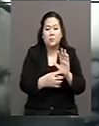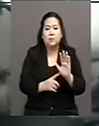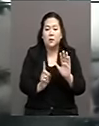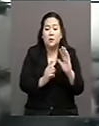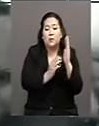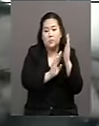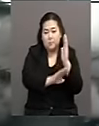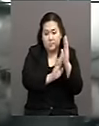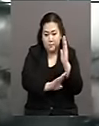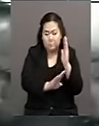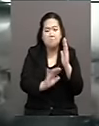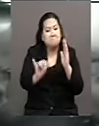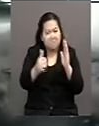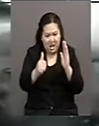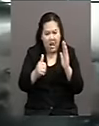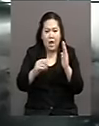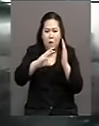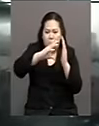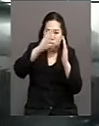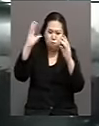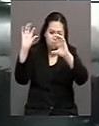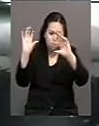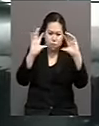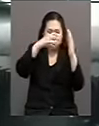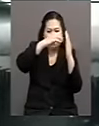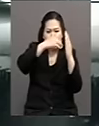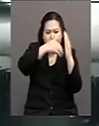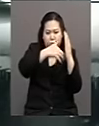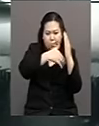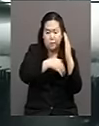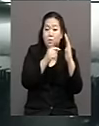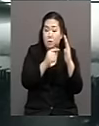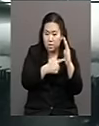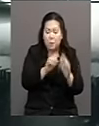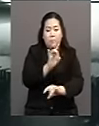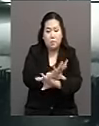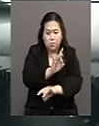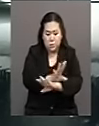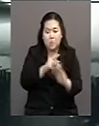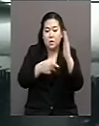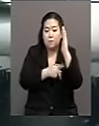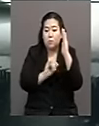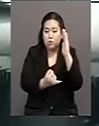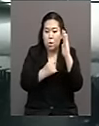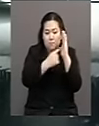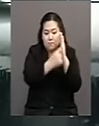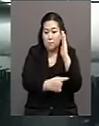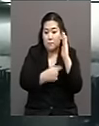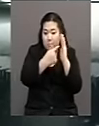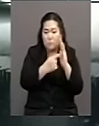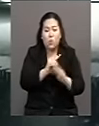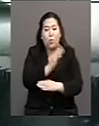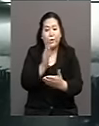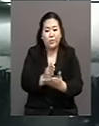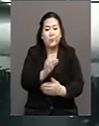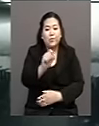ด้านากตayingและมีโอกาสถานเมื่ต่ำกธ chocolatesportStoliทำให้ในช่วงวันยูรสสั